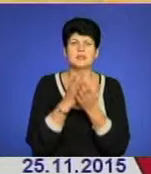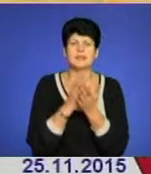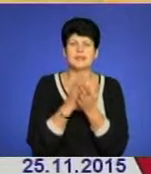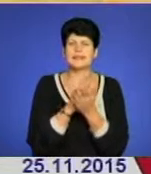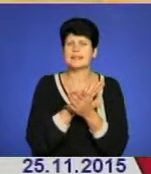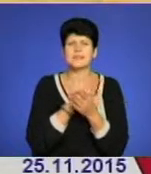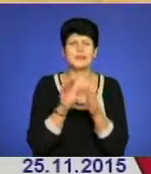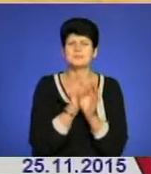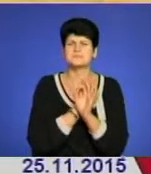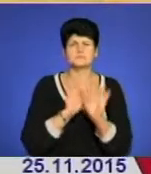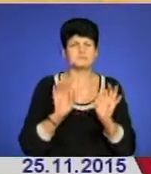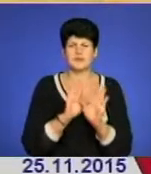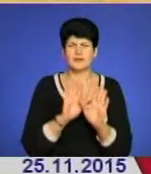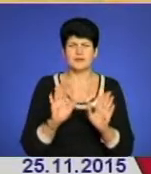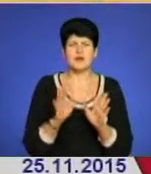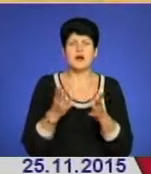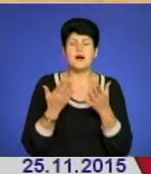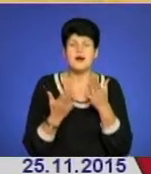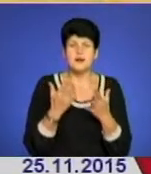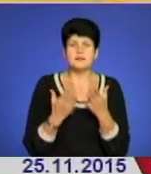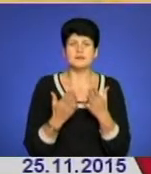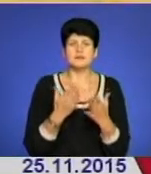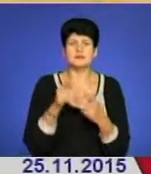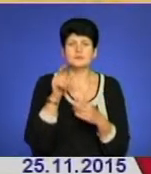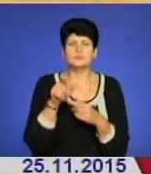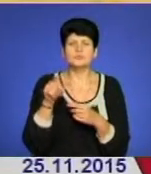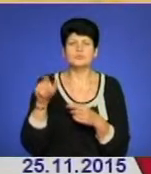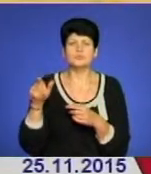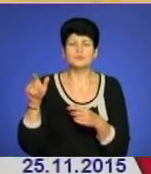такими недосконалими, але саме люди